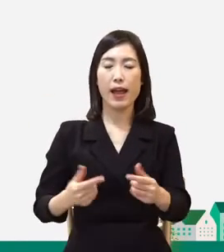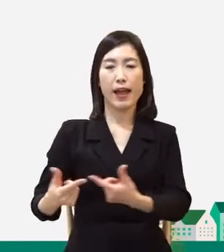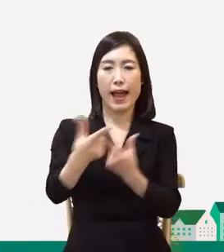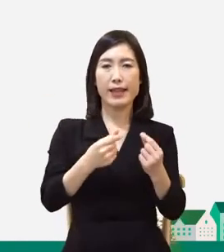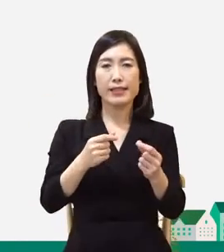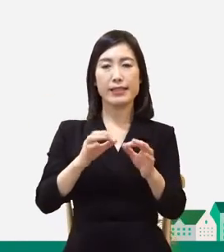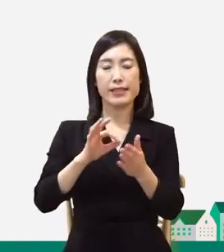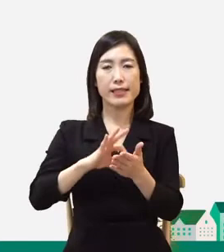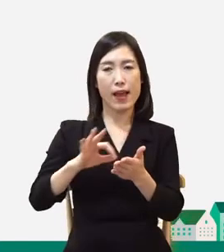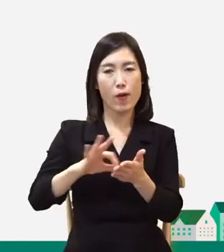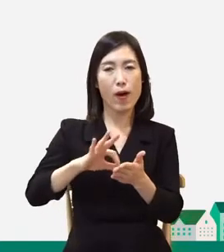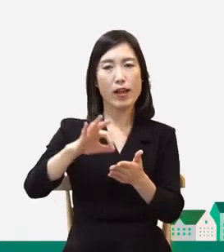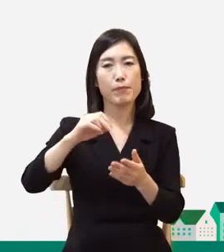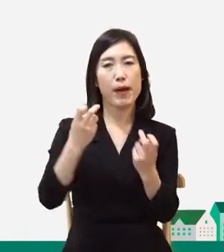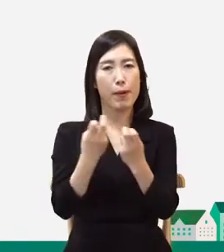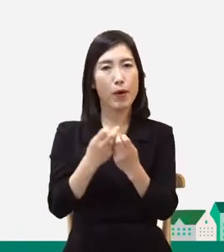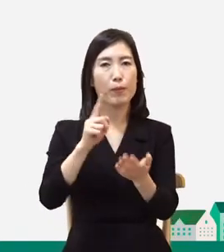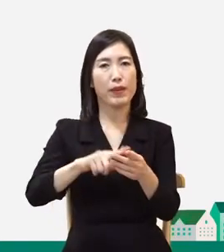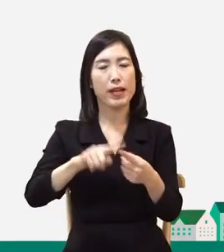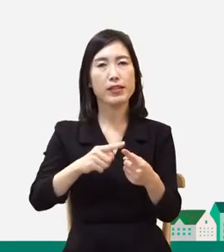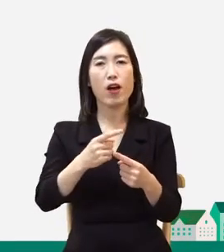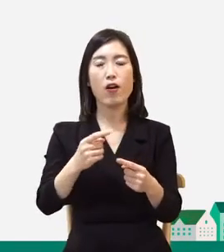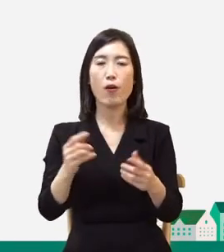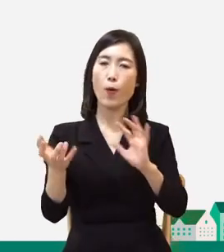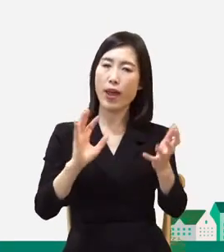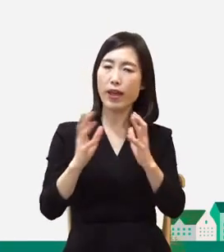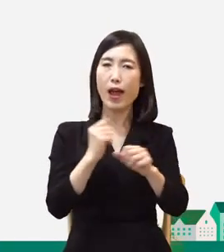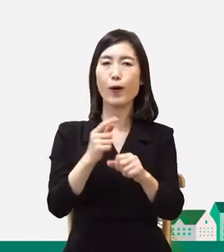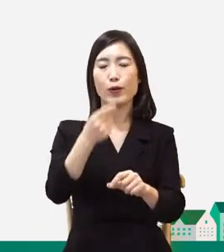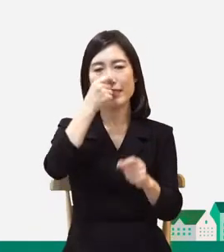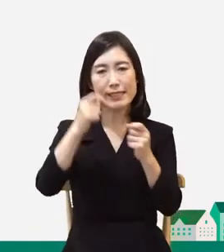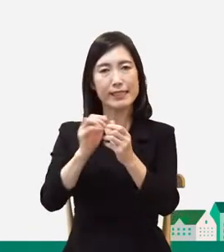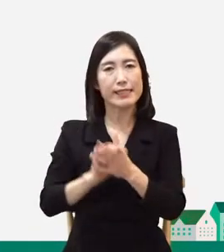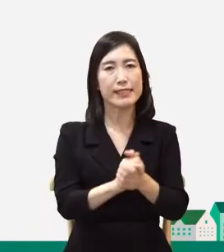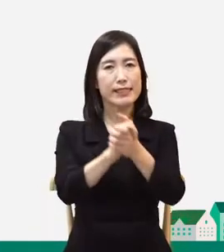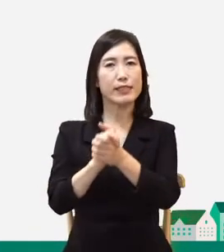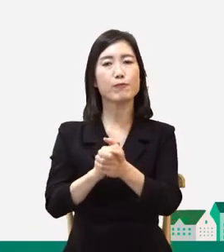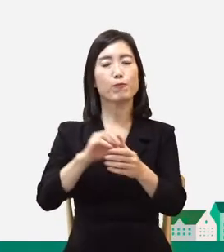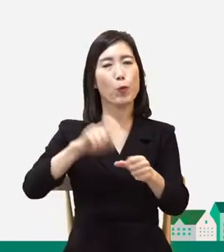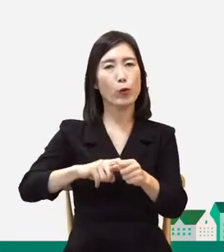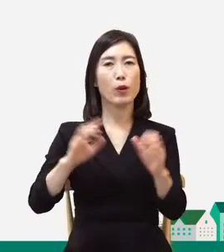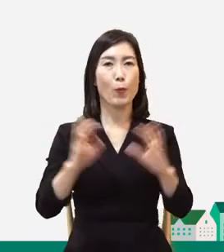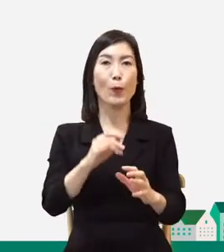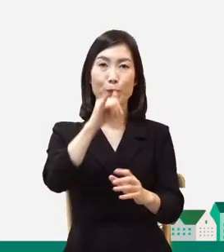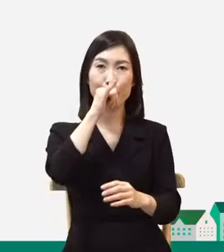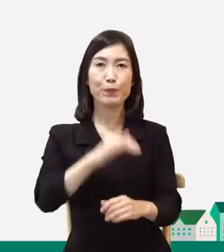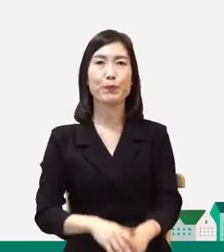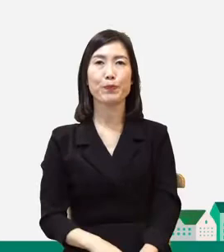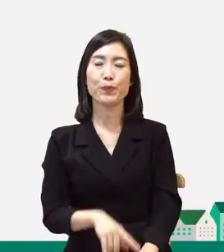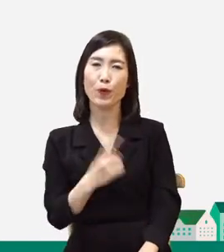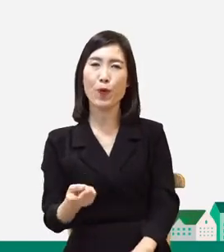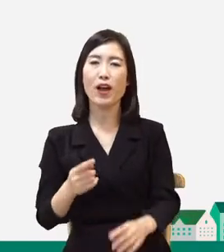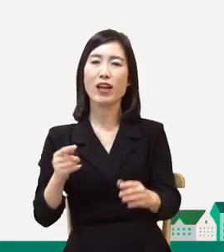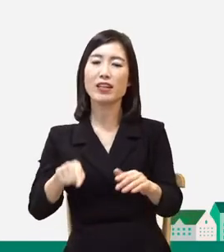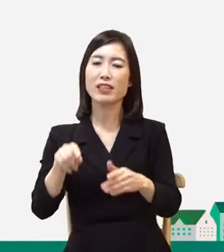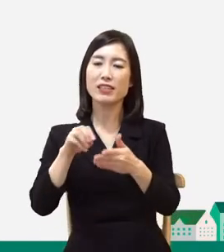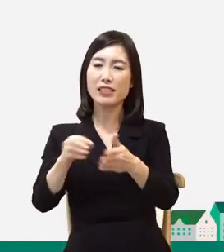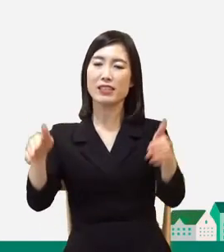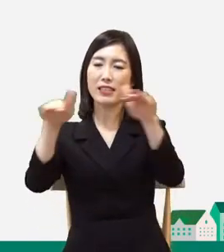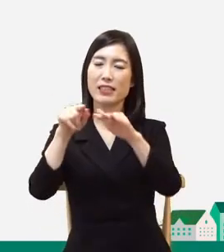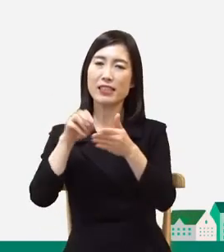공동생활에 대한 규칙을 논의하기도 하고 친목 동무의 기회를 제공하기도 합니다. 옆에 사진은 입주민